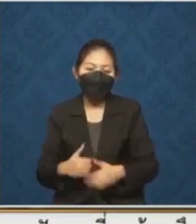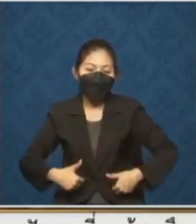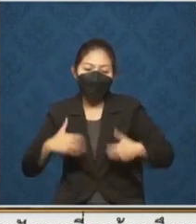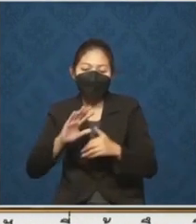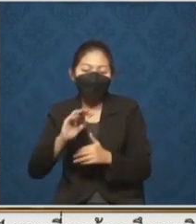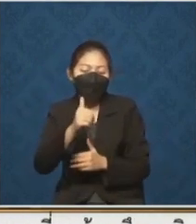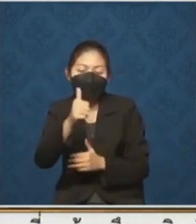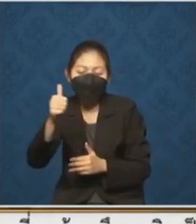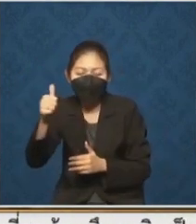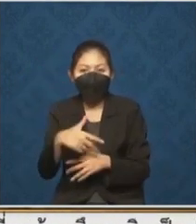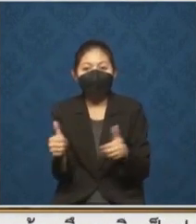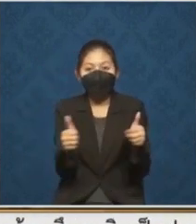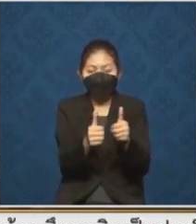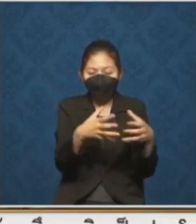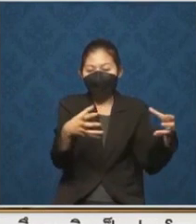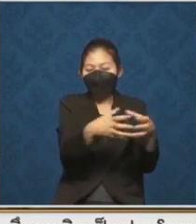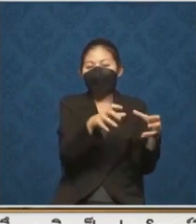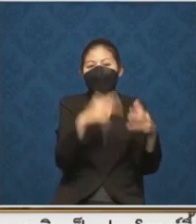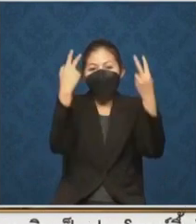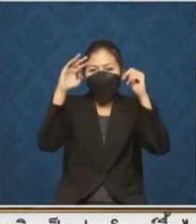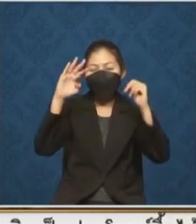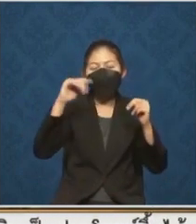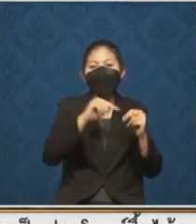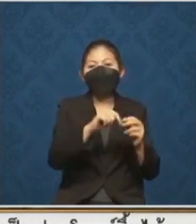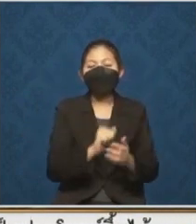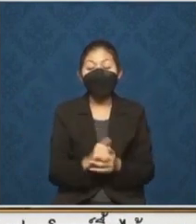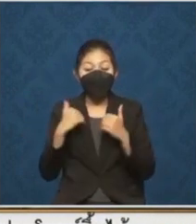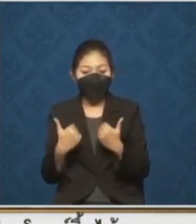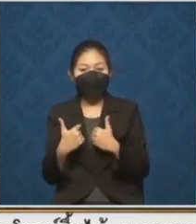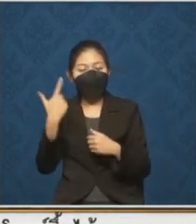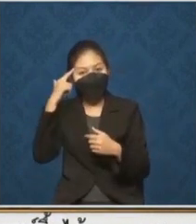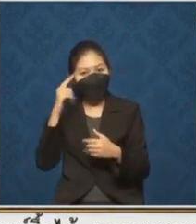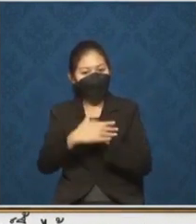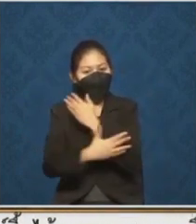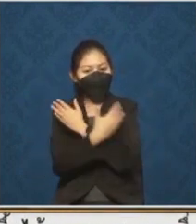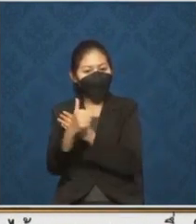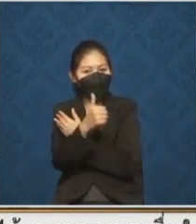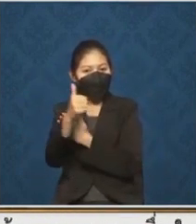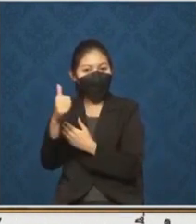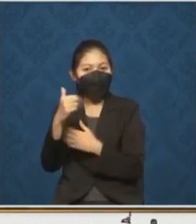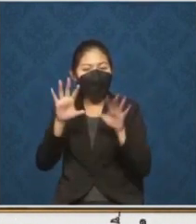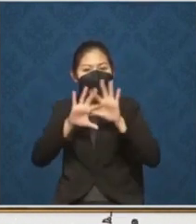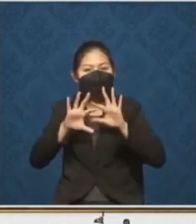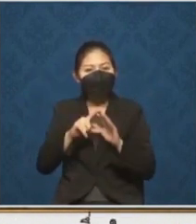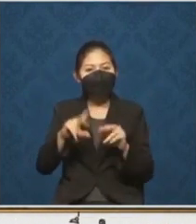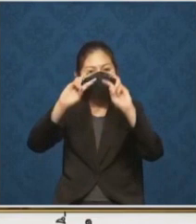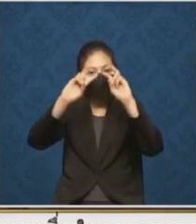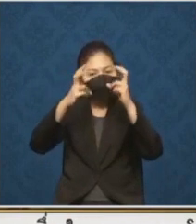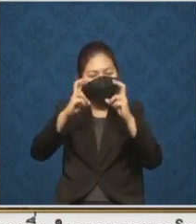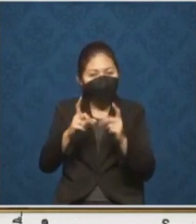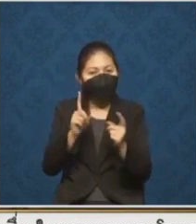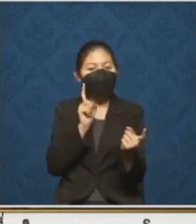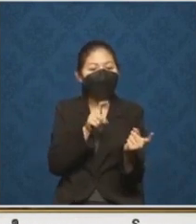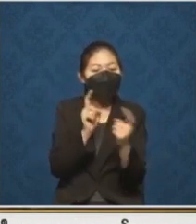ท่ประดาณทกรบครับวันนี้นาจะเป็ิมิดหมายที่ดี เมื่เป็กระถู ซึงปกติกระถู